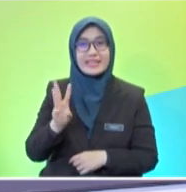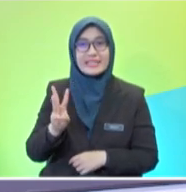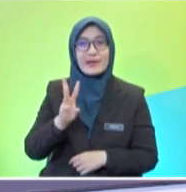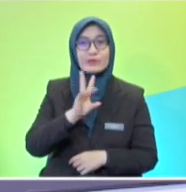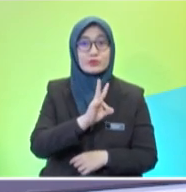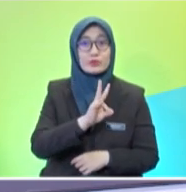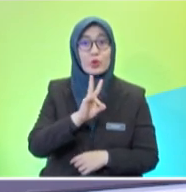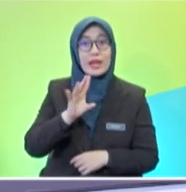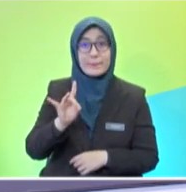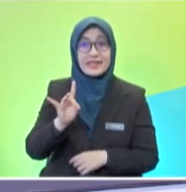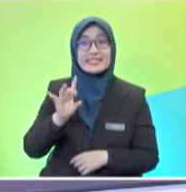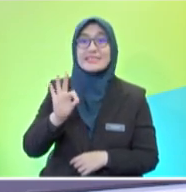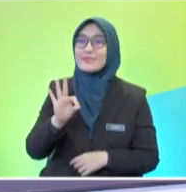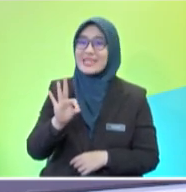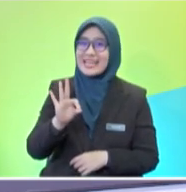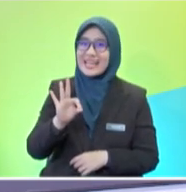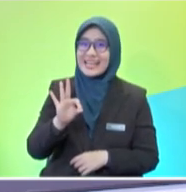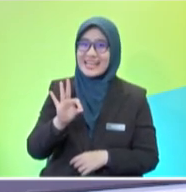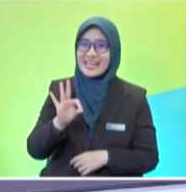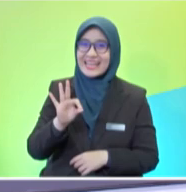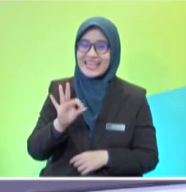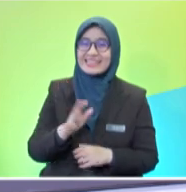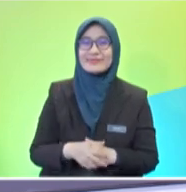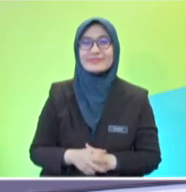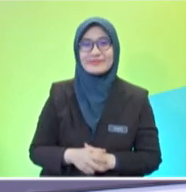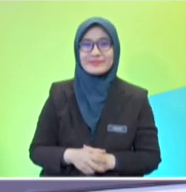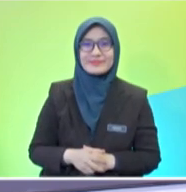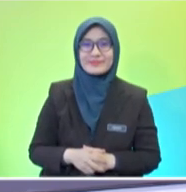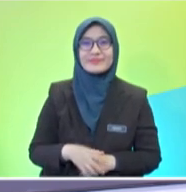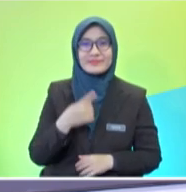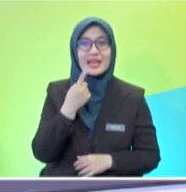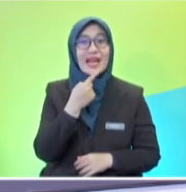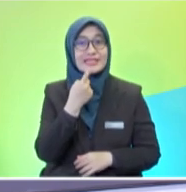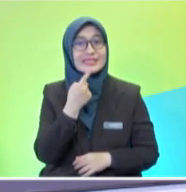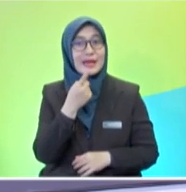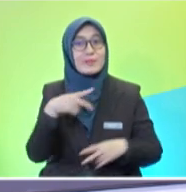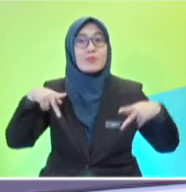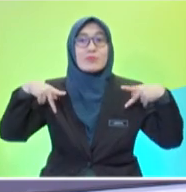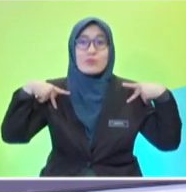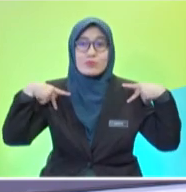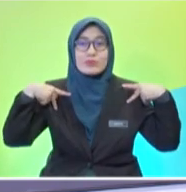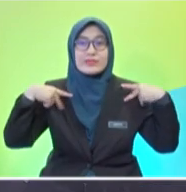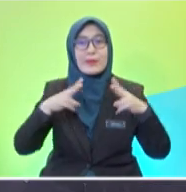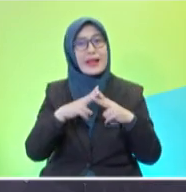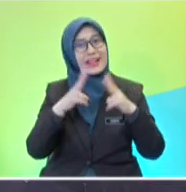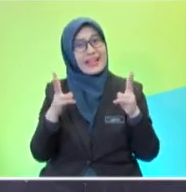123456789 Saya punya 9 siapa punya yang paling sedikit nih